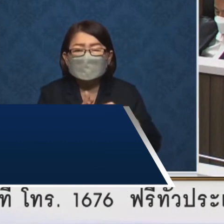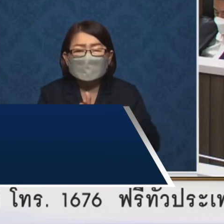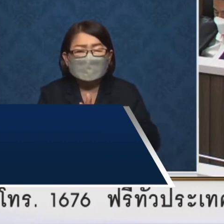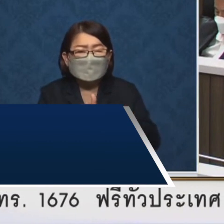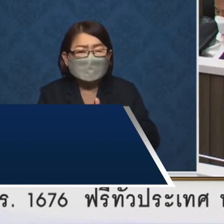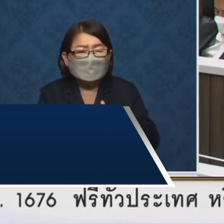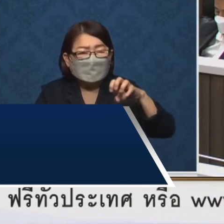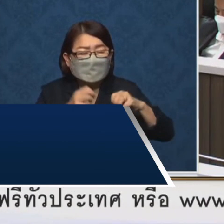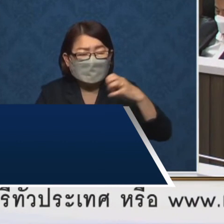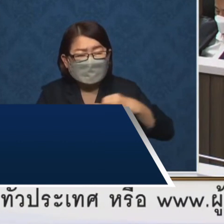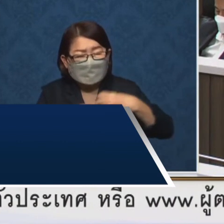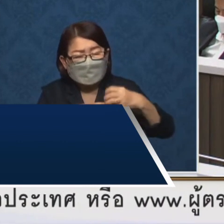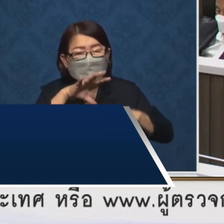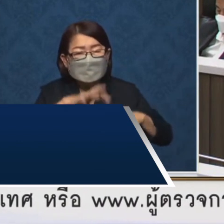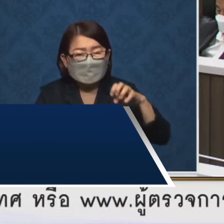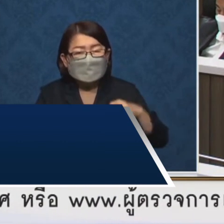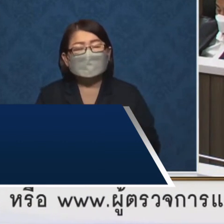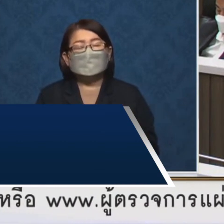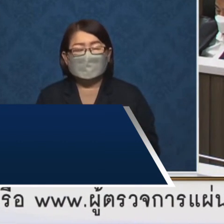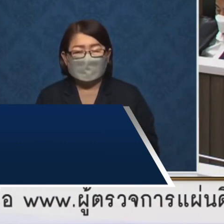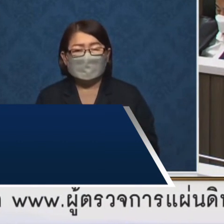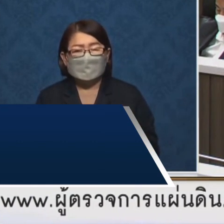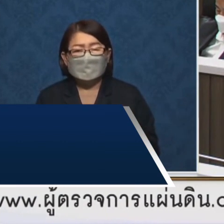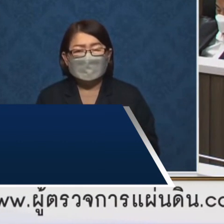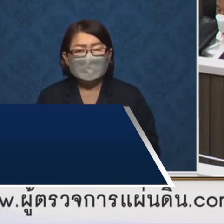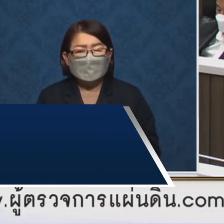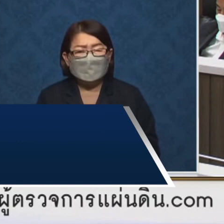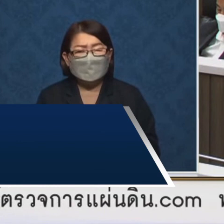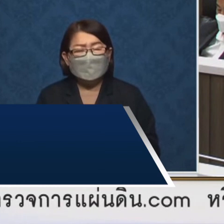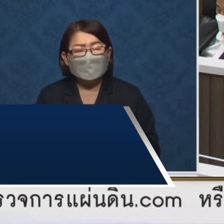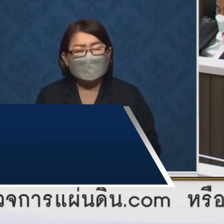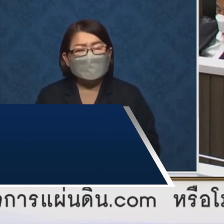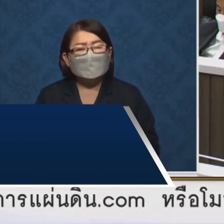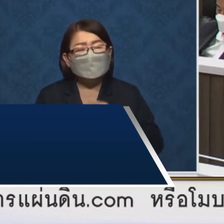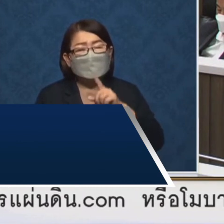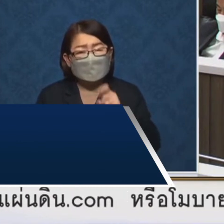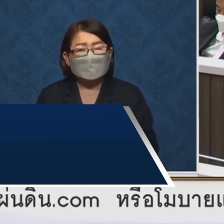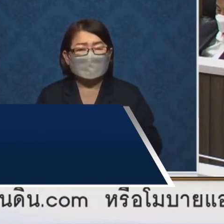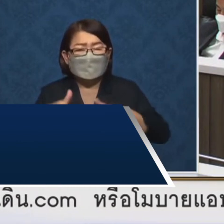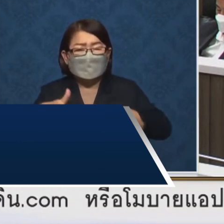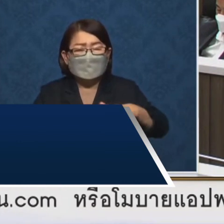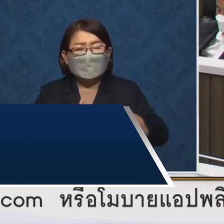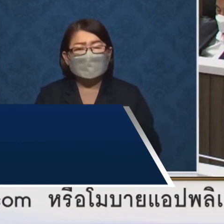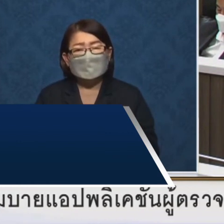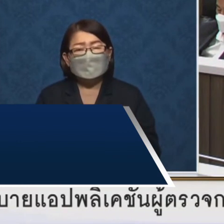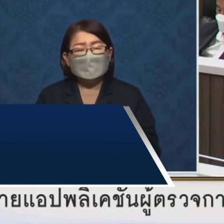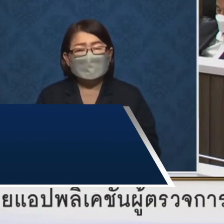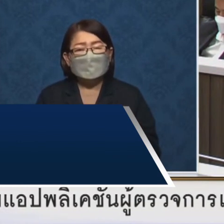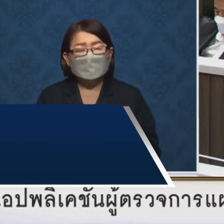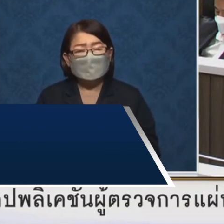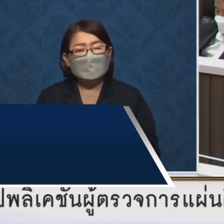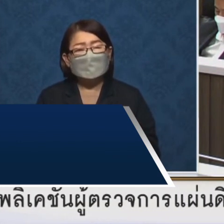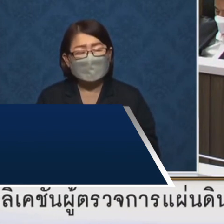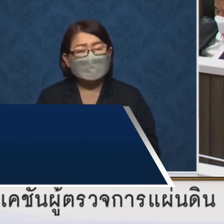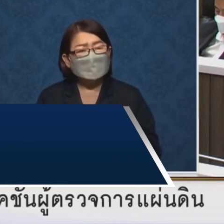ในปบาustaและถามดๆ ไม่มากก่าแ่ Smart Sí ใหองนี้แตถามไปกพี่มาพษาโชชที่ได้โบท Sy Octoberมาเรตอนนี้ ว่าท lumps